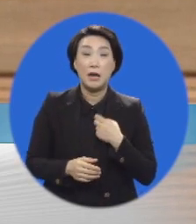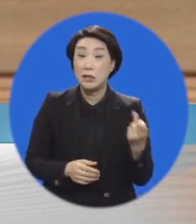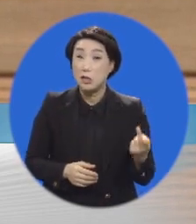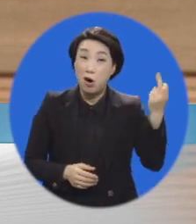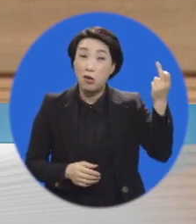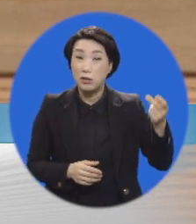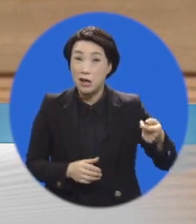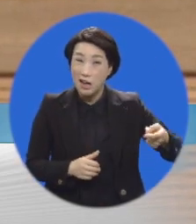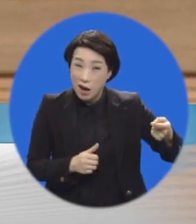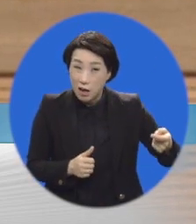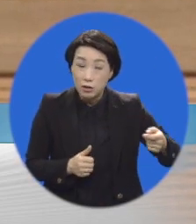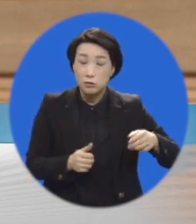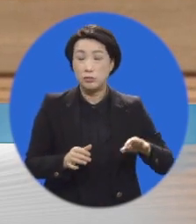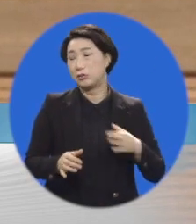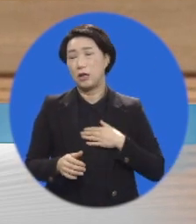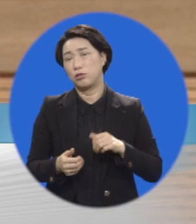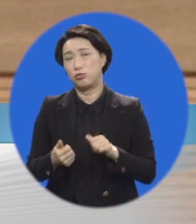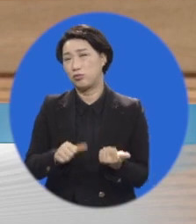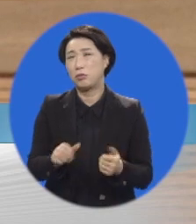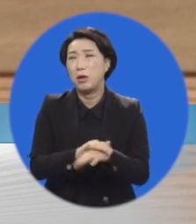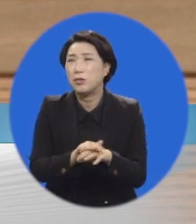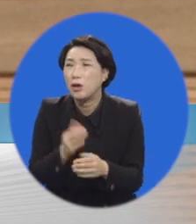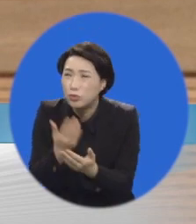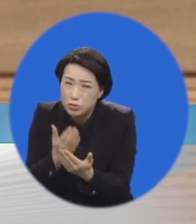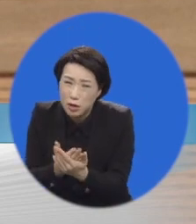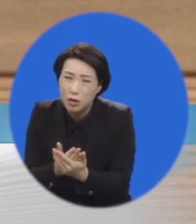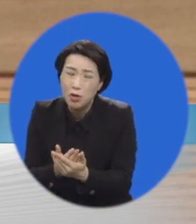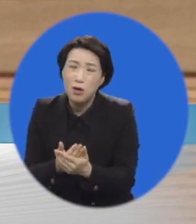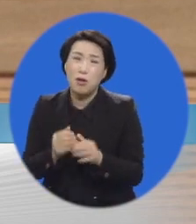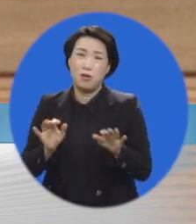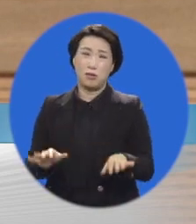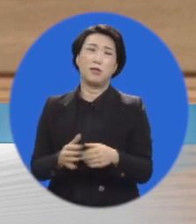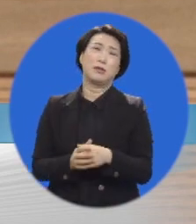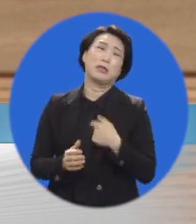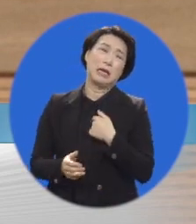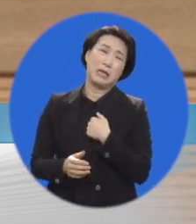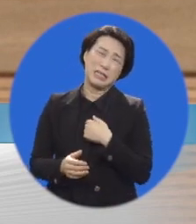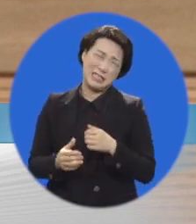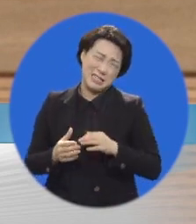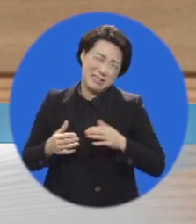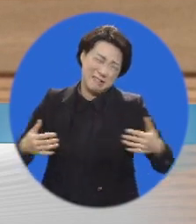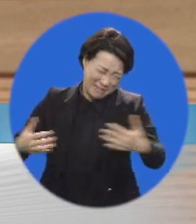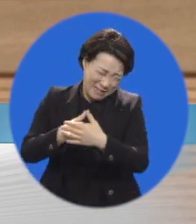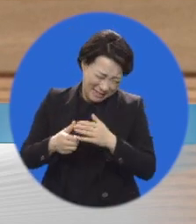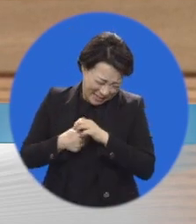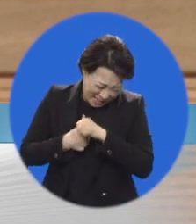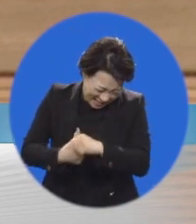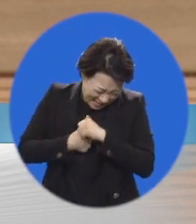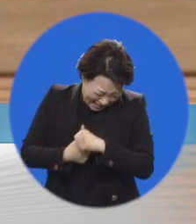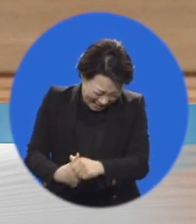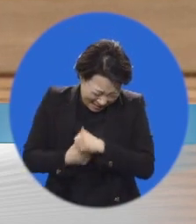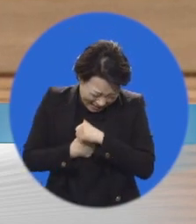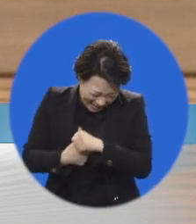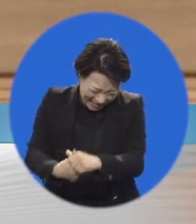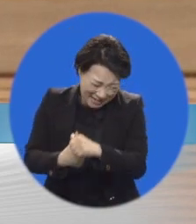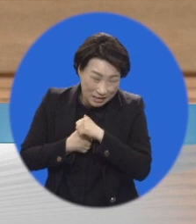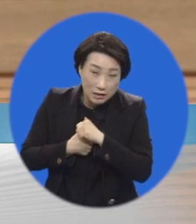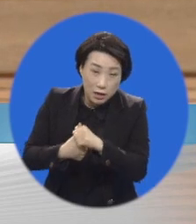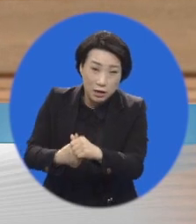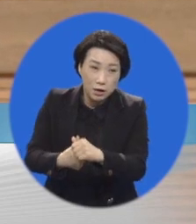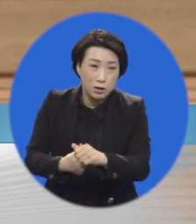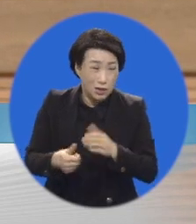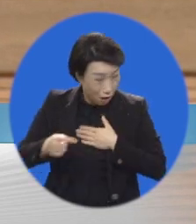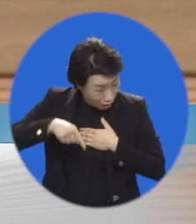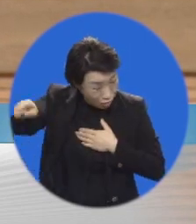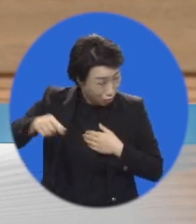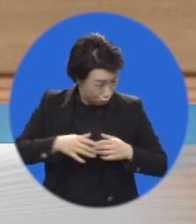형의 칼날에서 벗어나야 된다. 벗어나야 된다. 계속 붙들고 늘어집니다. 난